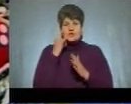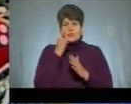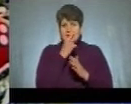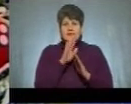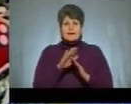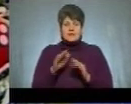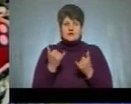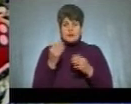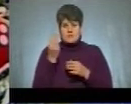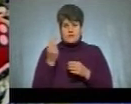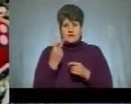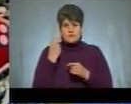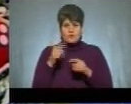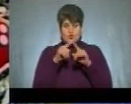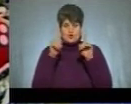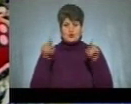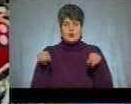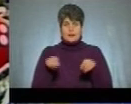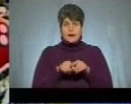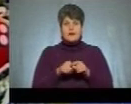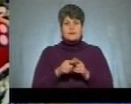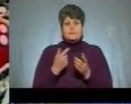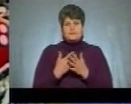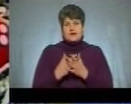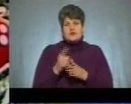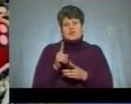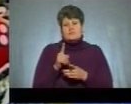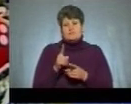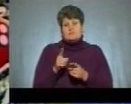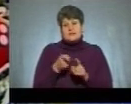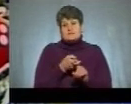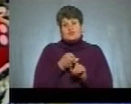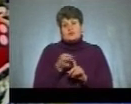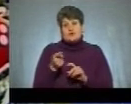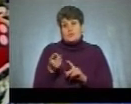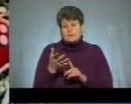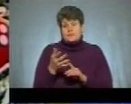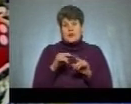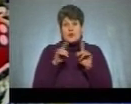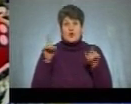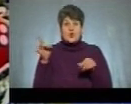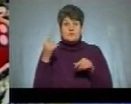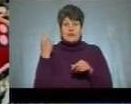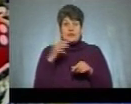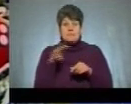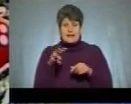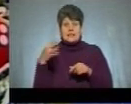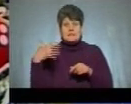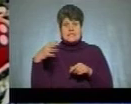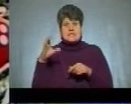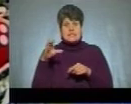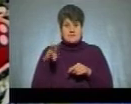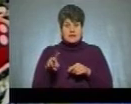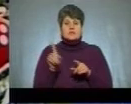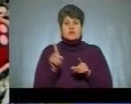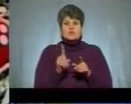діти намалювали на двох сторінках символи, з якими асоціюється Тернопільщина. Розмір аркуша книги – 1 метр на 50 сантиметрів.